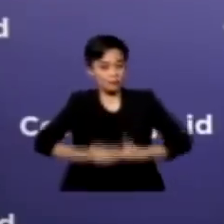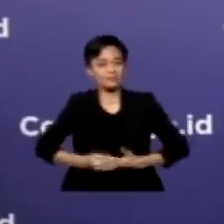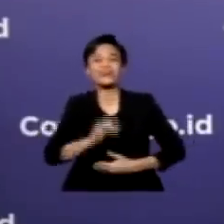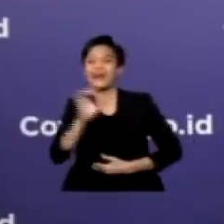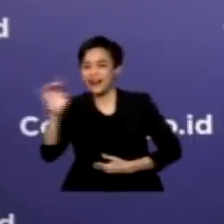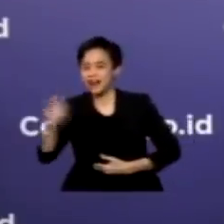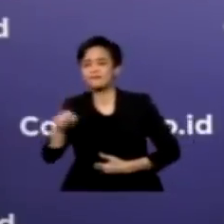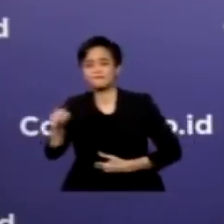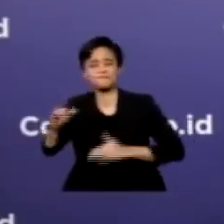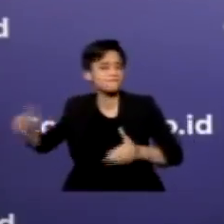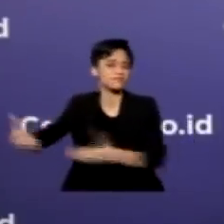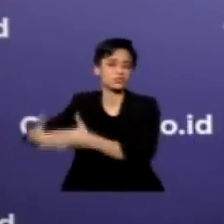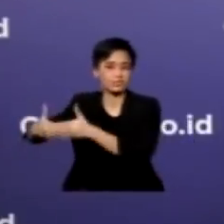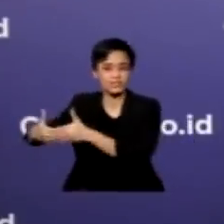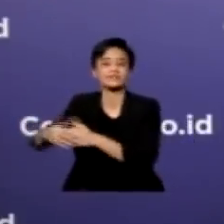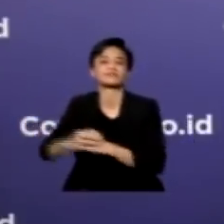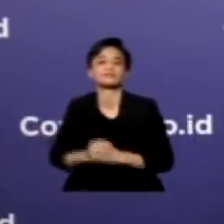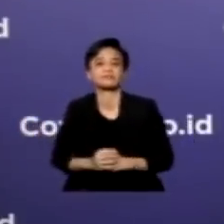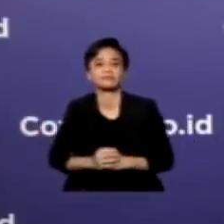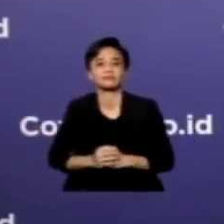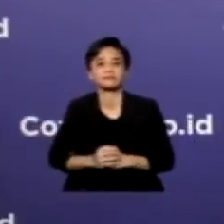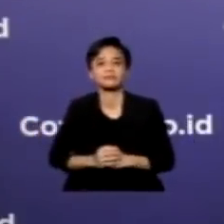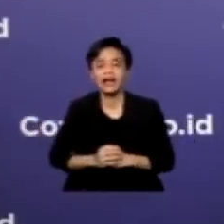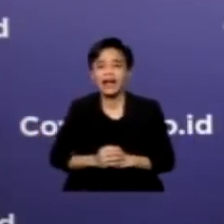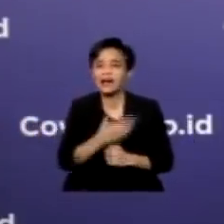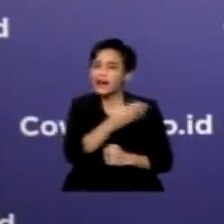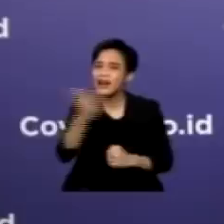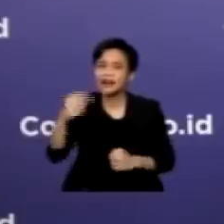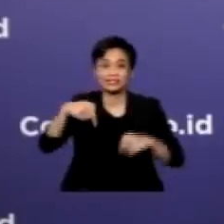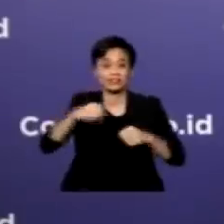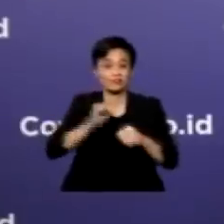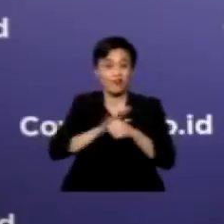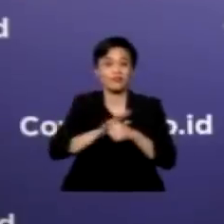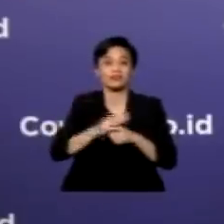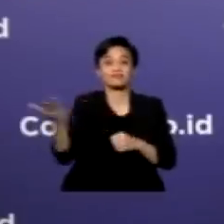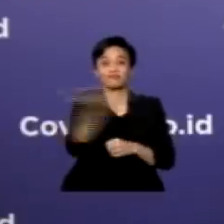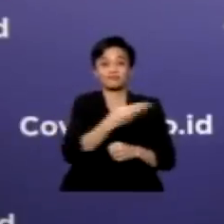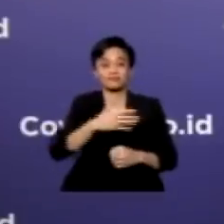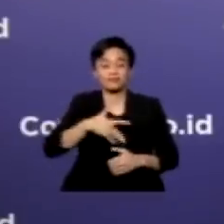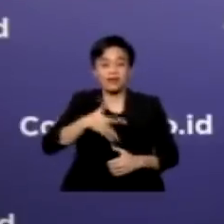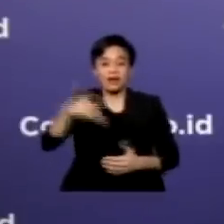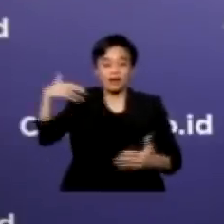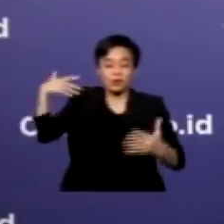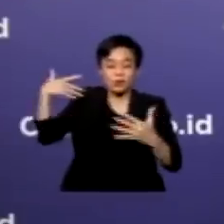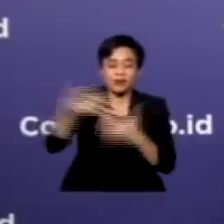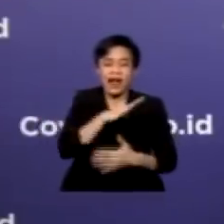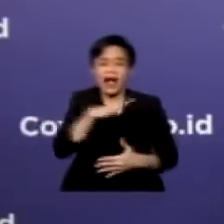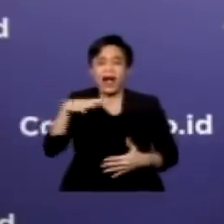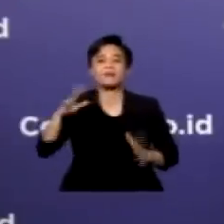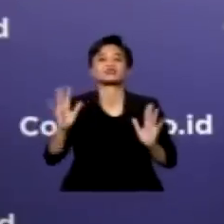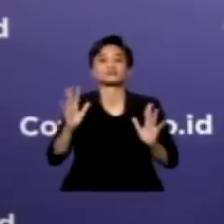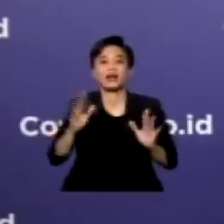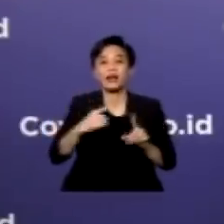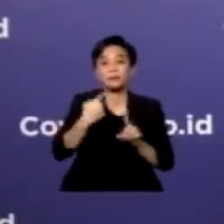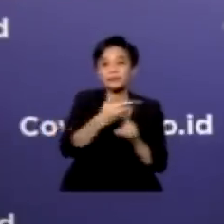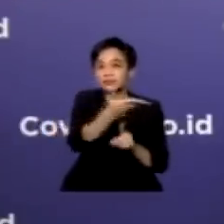sebagainya. Saudara-saudara, kita sudah cukup lama menghadapi ini. Kami melihat sudah cukup banyak yang mematuhi